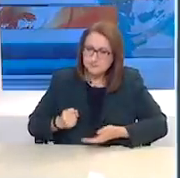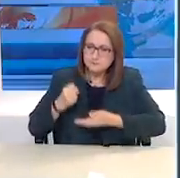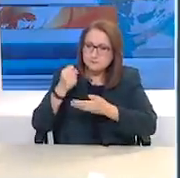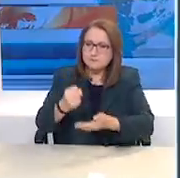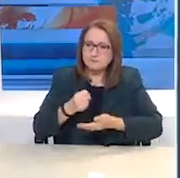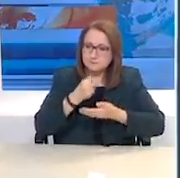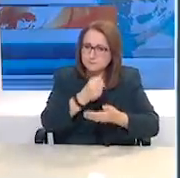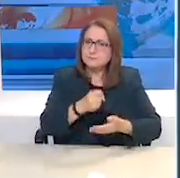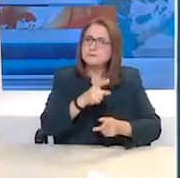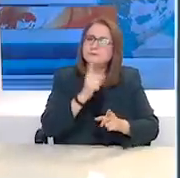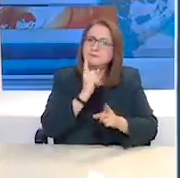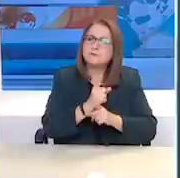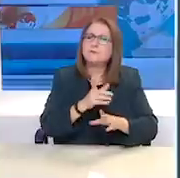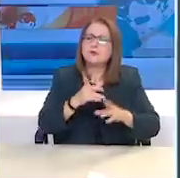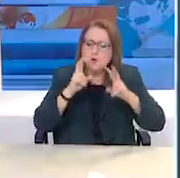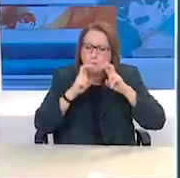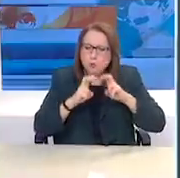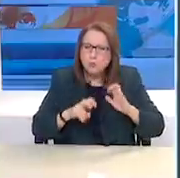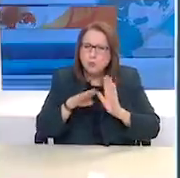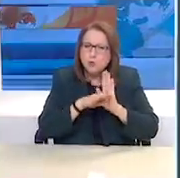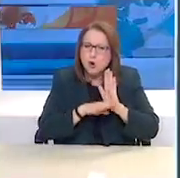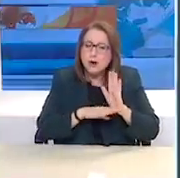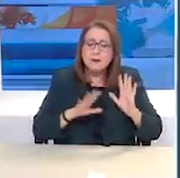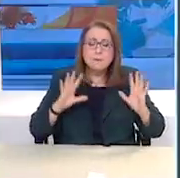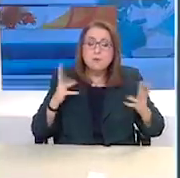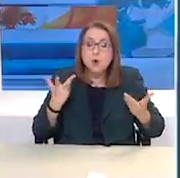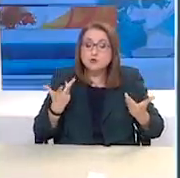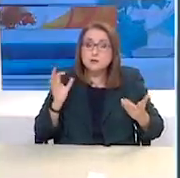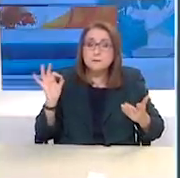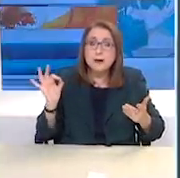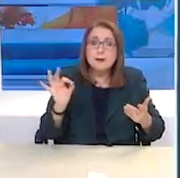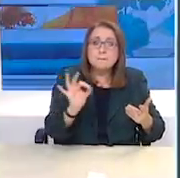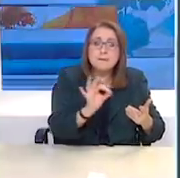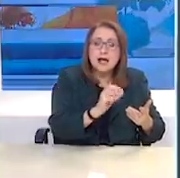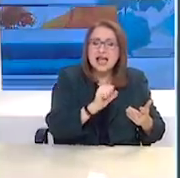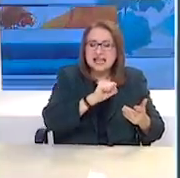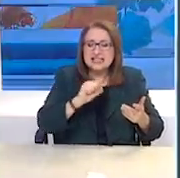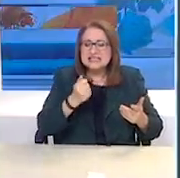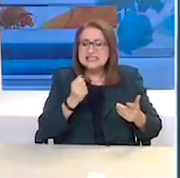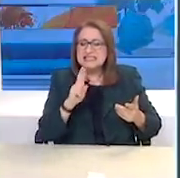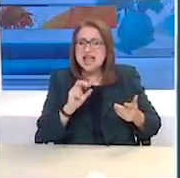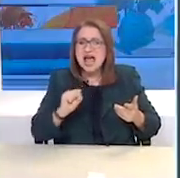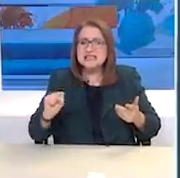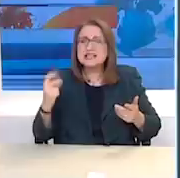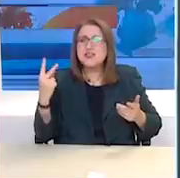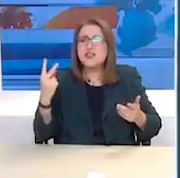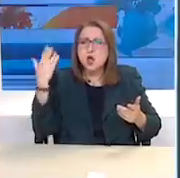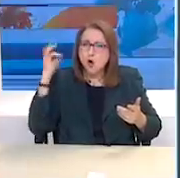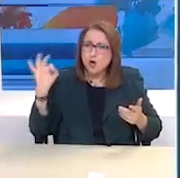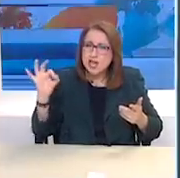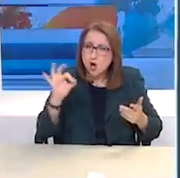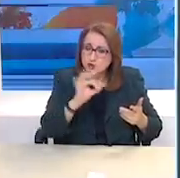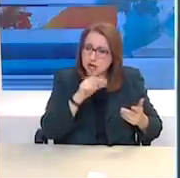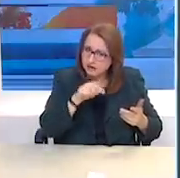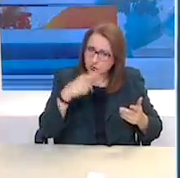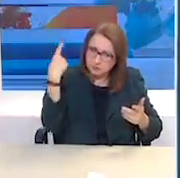Δράσης για Επιδημιολογική Μελέτη του SARS-CoV-2 στην Ελλάδα. Στην εν λόγω μελέτη συμπράττουν η Ιατρική Σχολή του Εθνικού και Καποδιστριακού Πανεπιστημίου